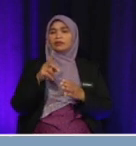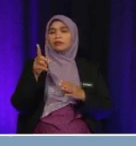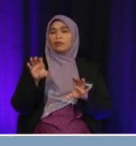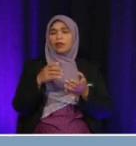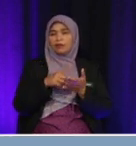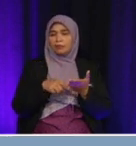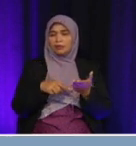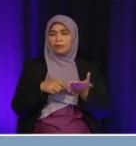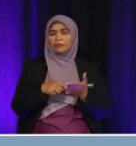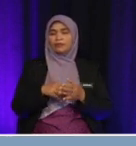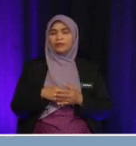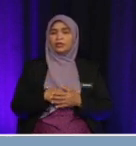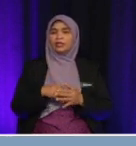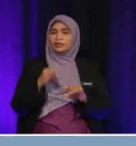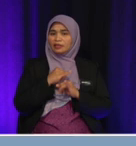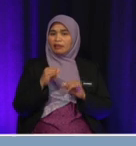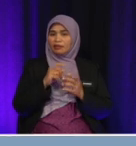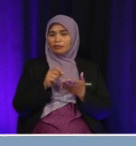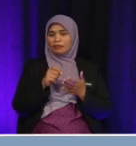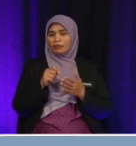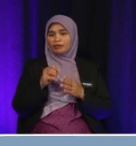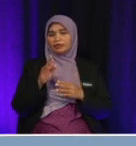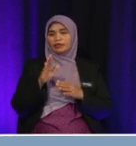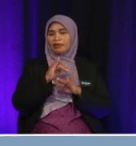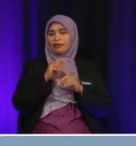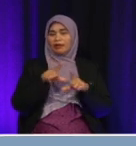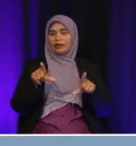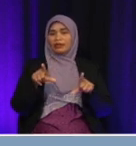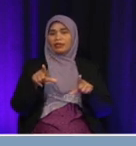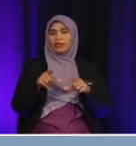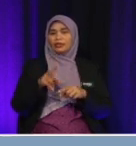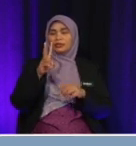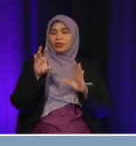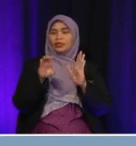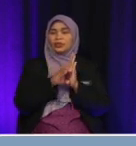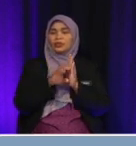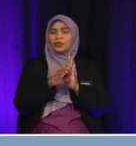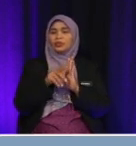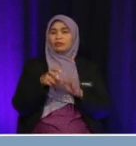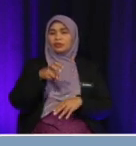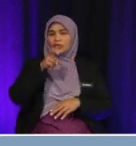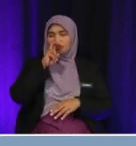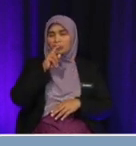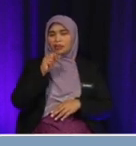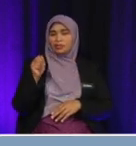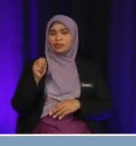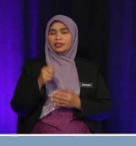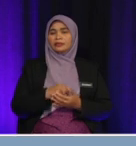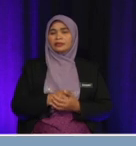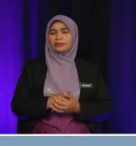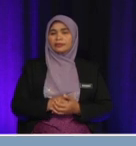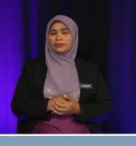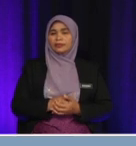ya jangan tulis pencapaian er khalifah yang lain Jelaskan dua contoh ketegasan ketegasan